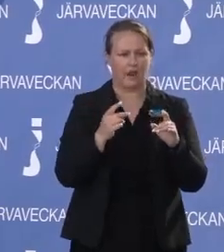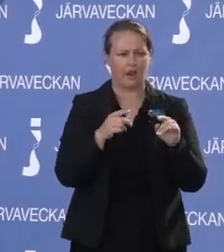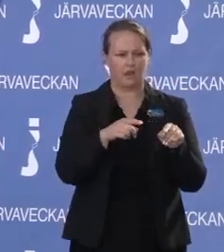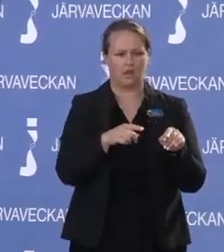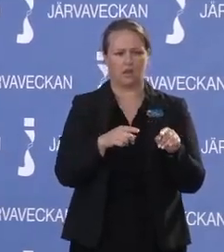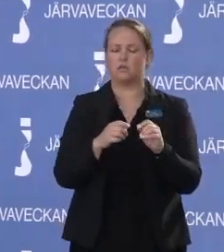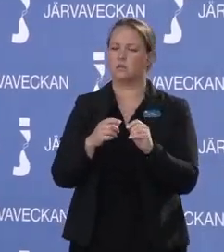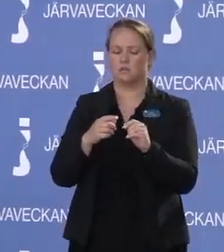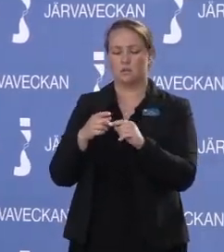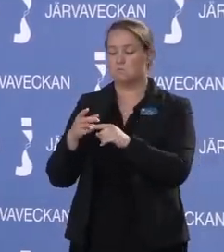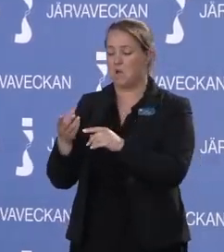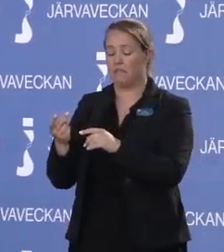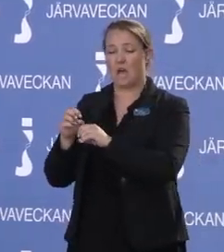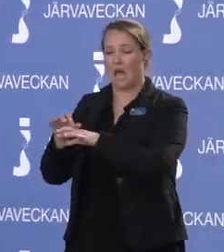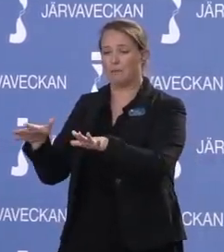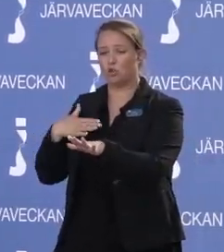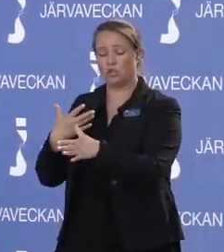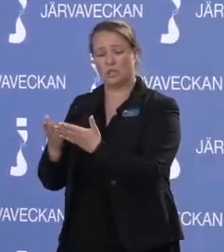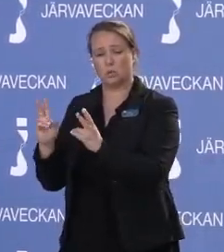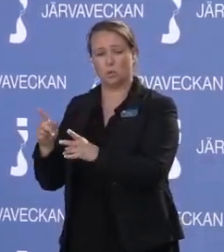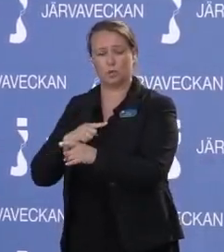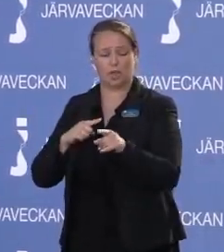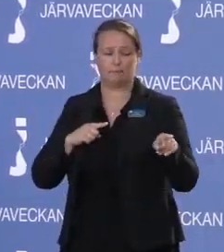utsträckning än allmänheten i stort. Det är ganska stora skillnader i de